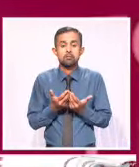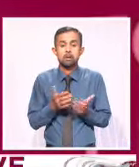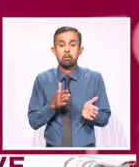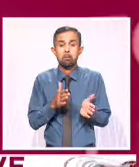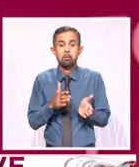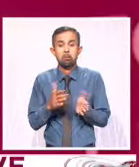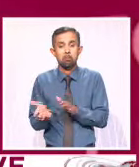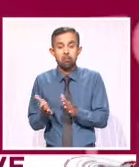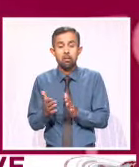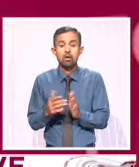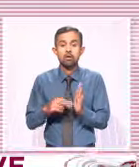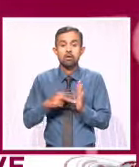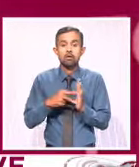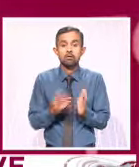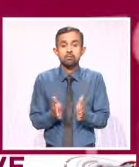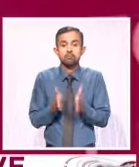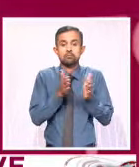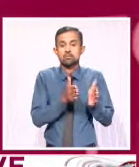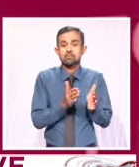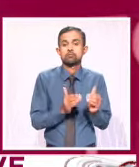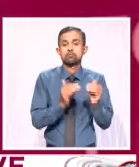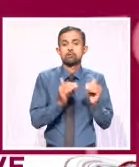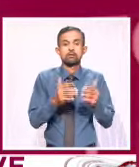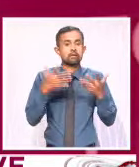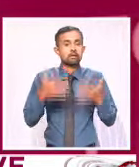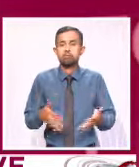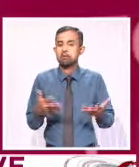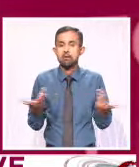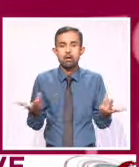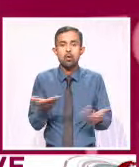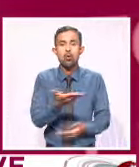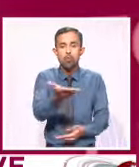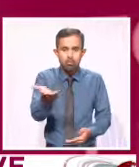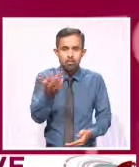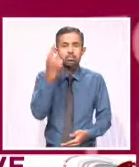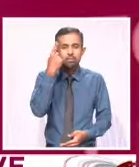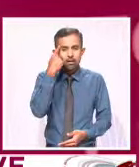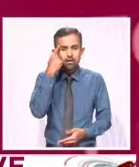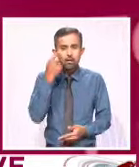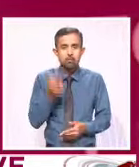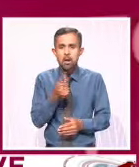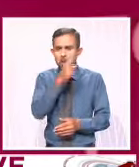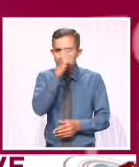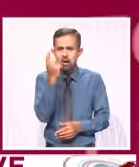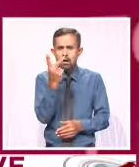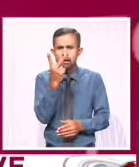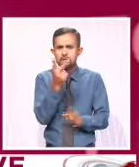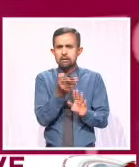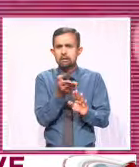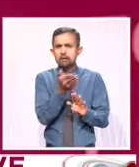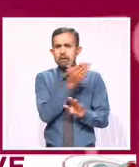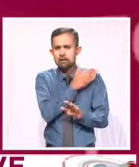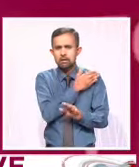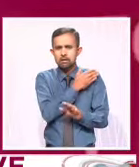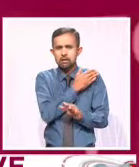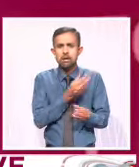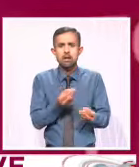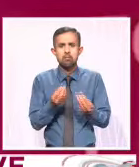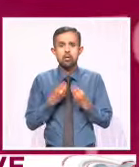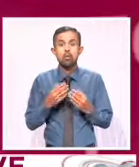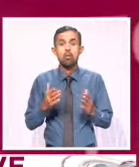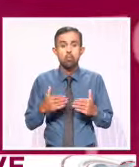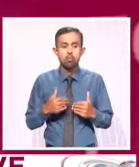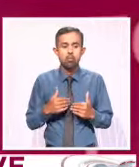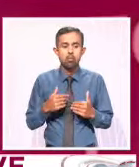තිබුණ ආර්ථිකයේ පීල්ල උඩ තියාගෙන තියෙන්නේ. තාම මේක නිම වෙලා නැහැ. ඔබම දන්නවා මේ දැන් මීට මාස දෙකකට ඉතර ලැබෙන් පෙර ලැබිය